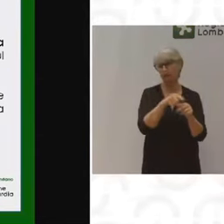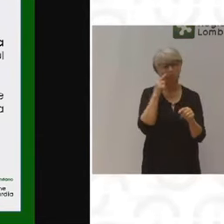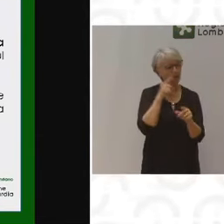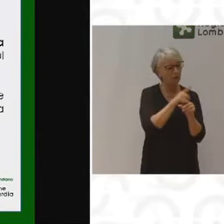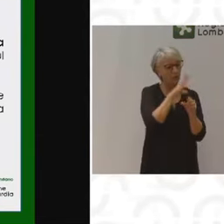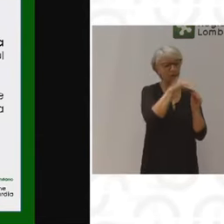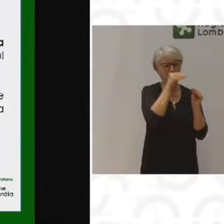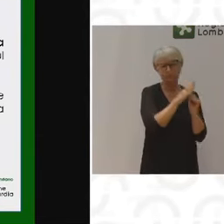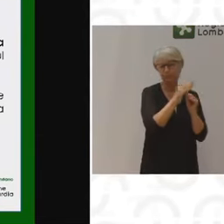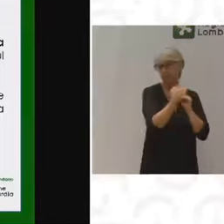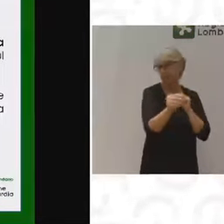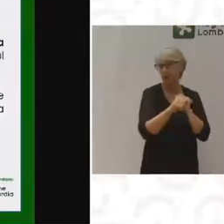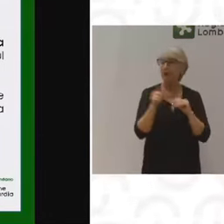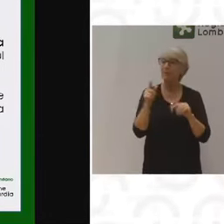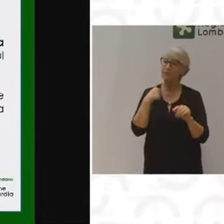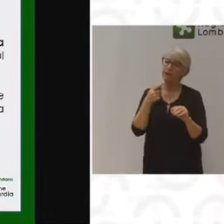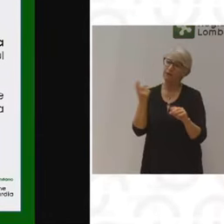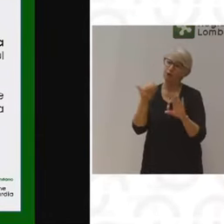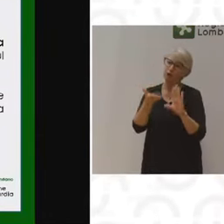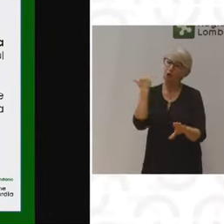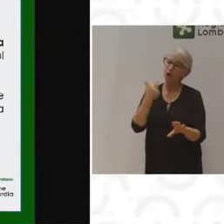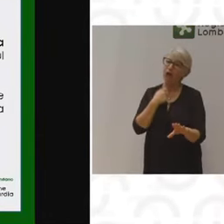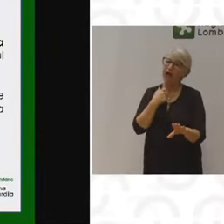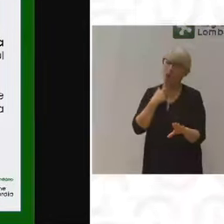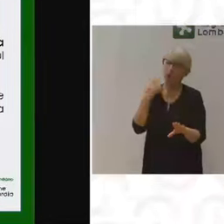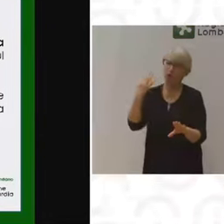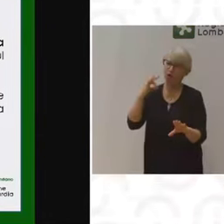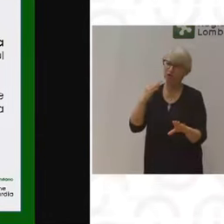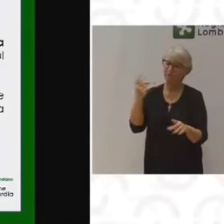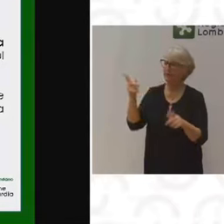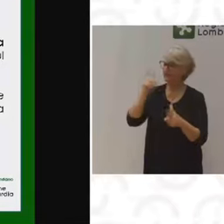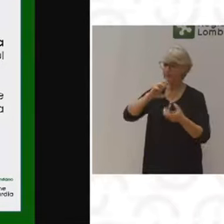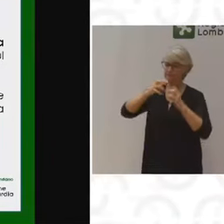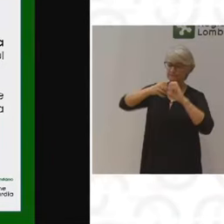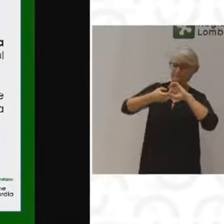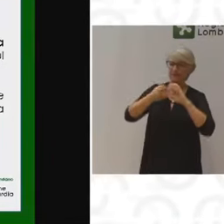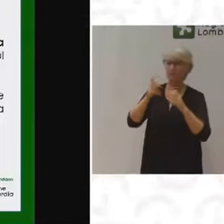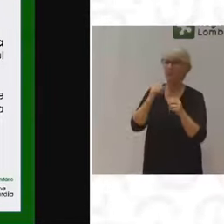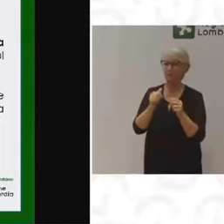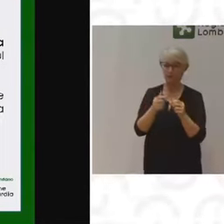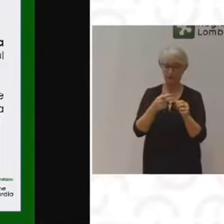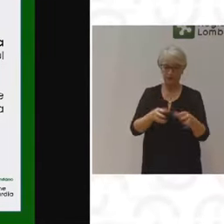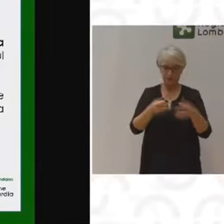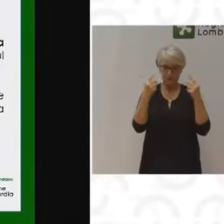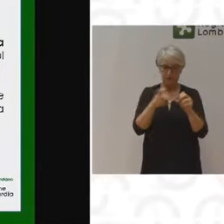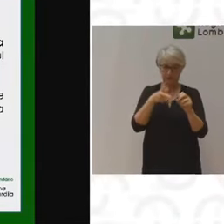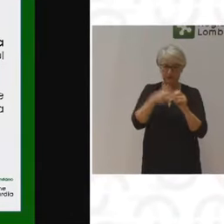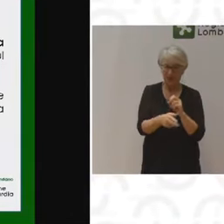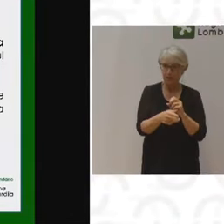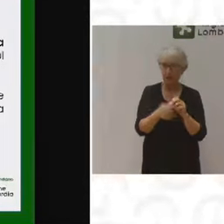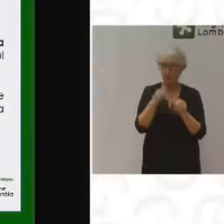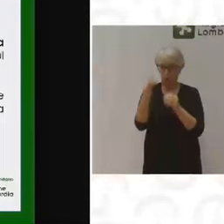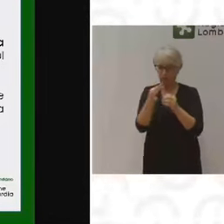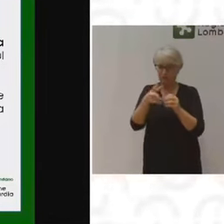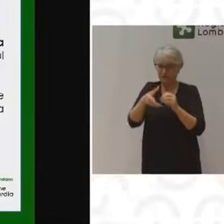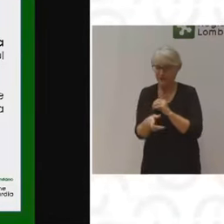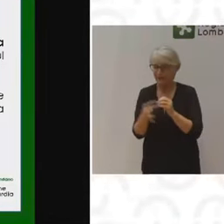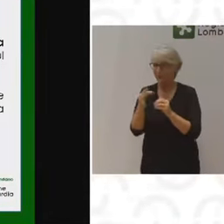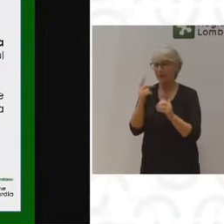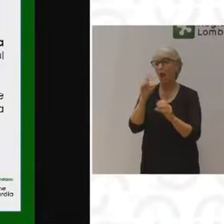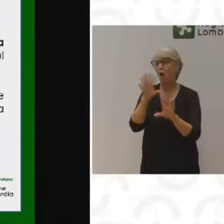In queste pillole abbiamo tolto l'audio originale perché complicava un po' nel taglio e cuci e c'è una musichetta di fondo. Abbiamo scelto